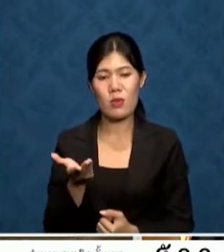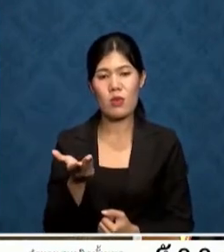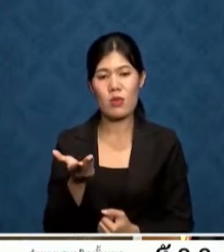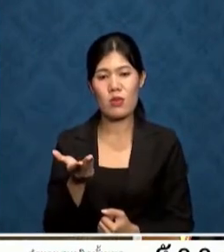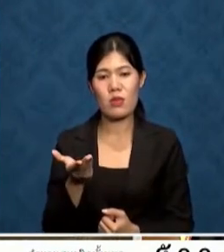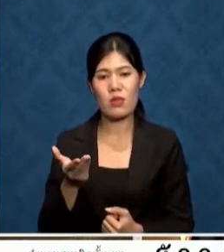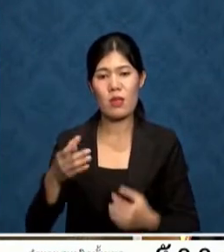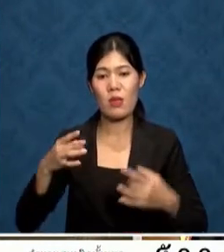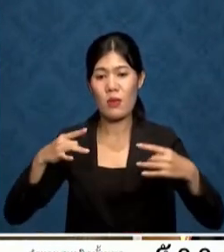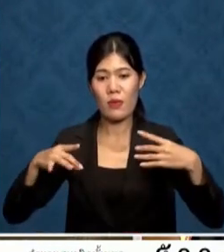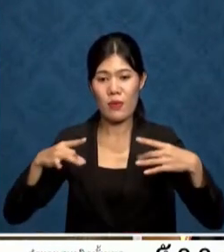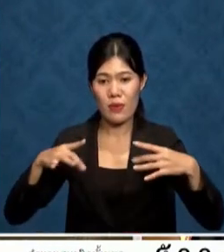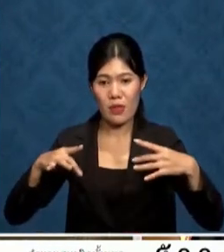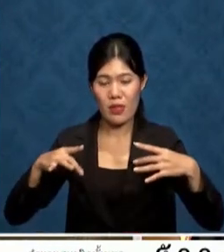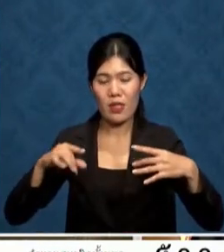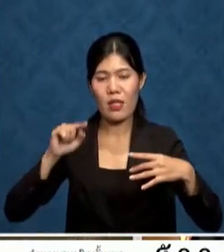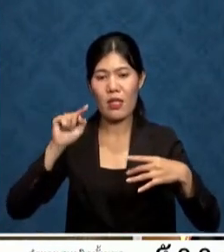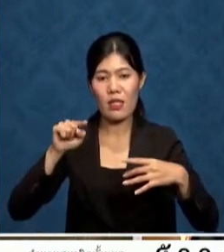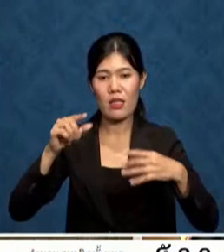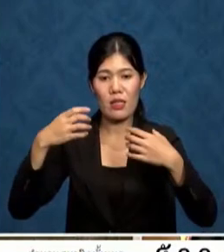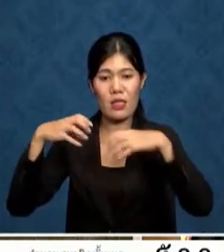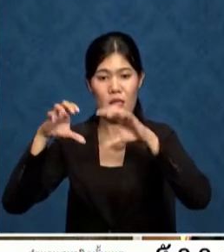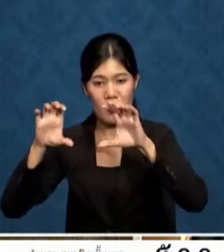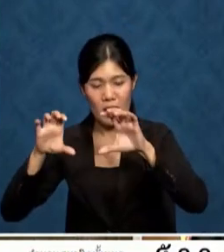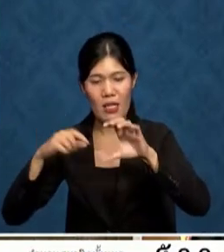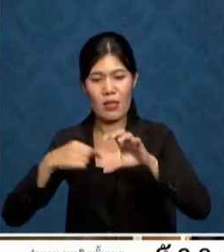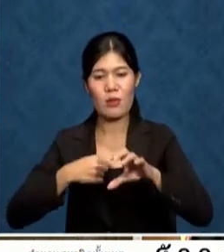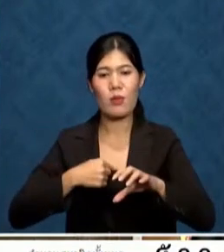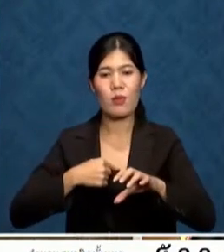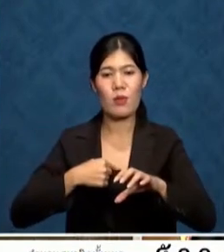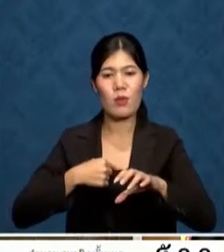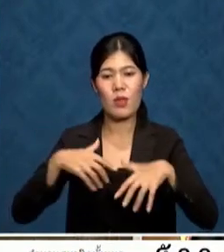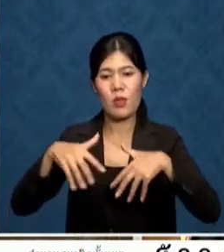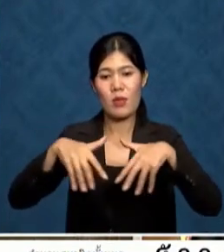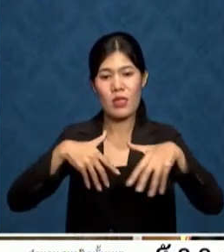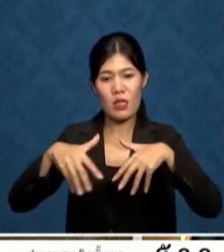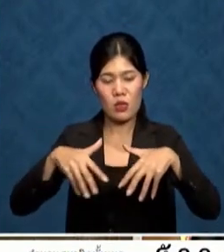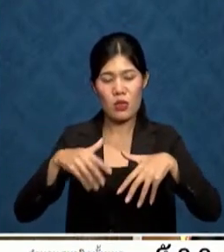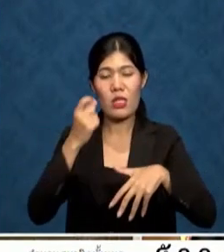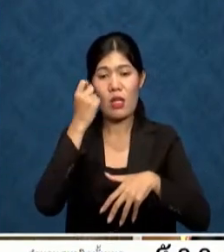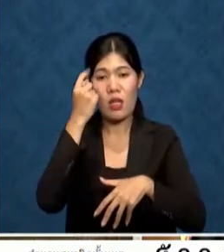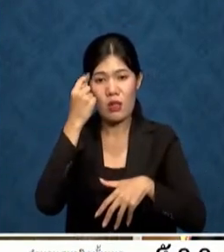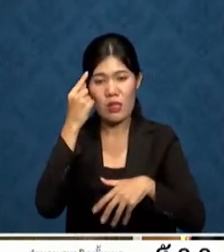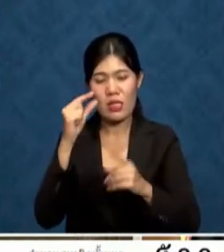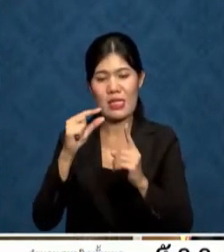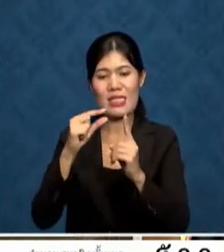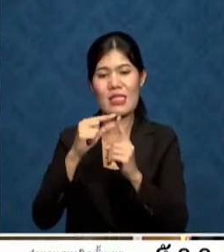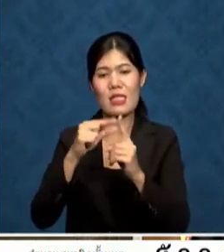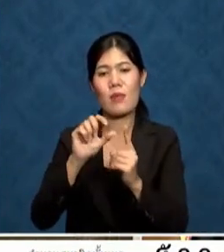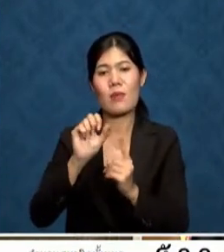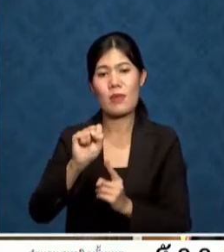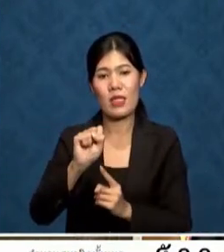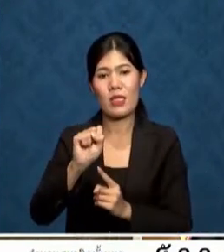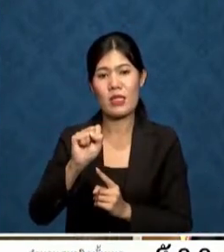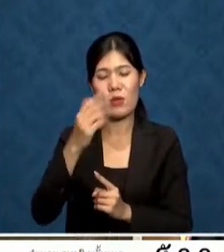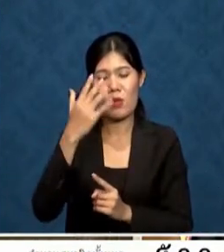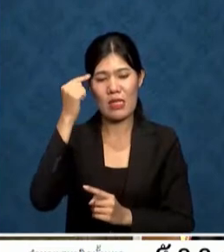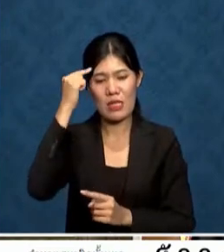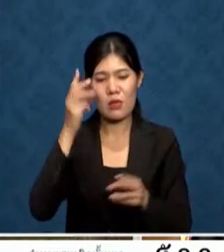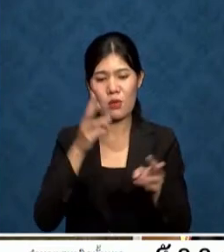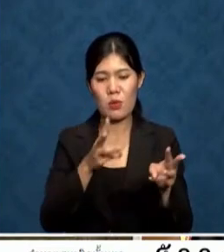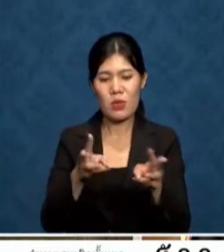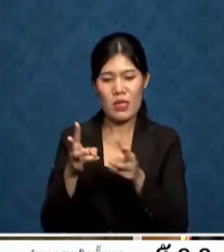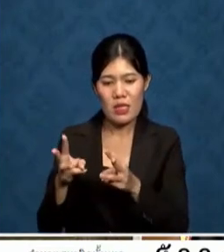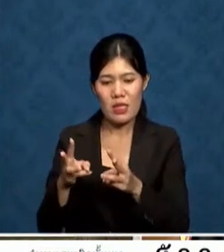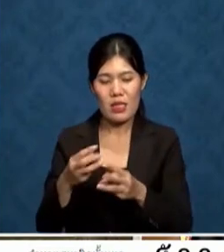ค้านหรือรัฐบาลรวมถึงประชาชนนะครับได้เข้าใจ SoftPowerมากขึ้นนะครับเพื่อที่เราจะได้หาทางปลดล็อคความสร้างสรรค์